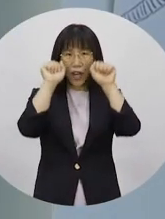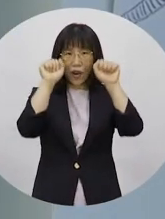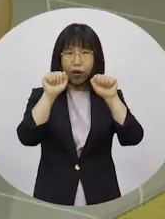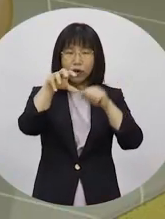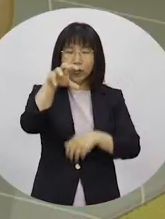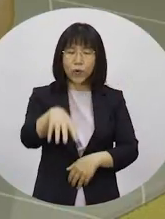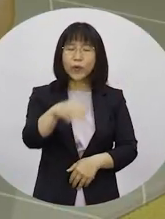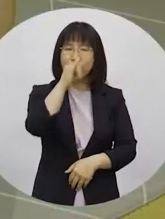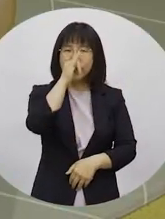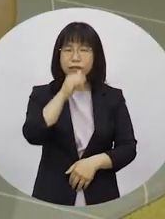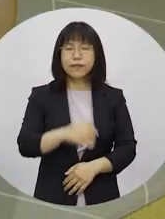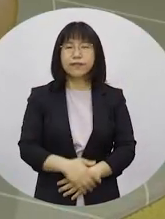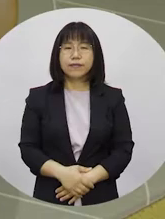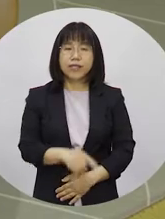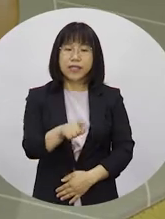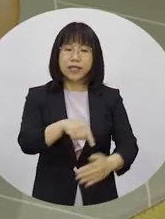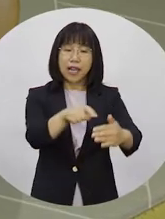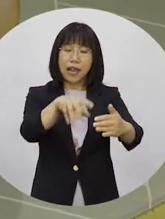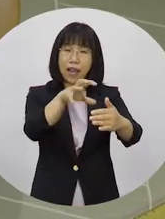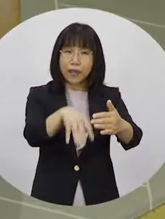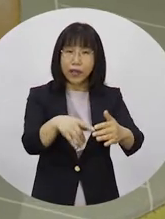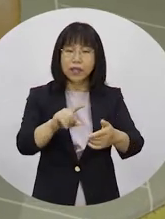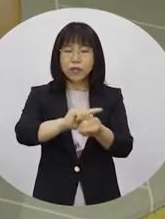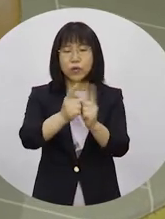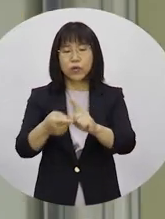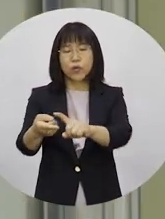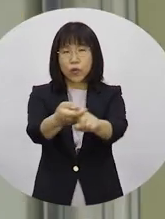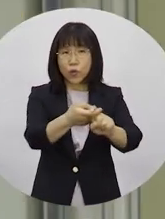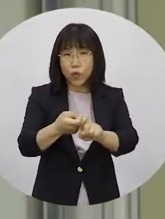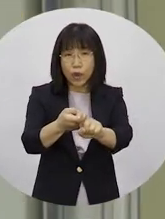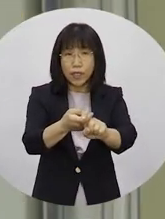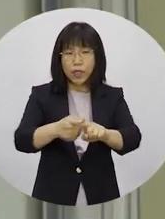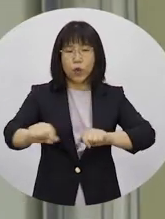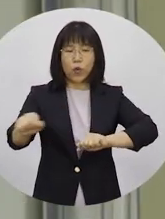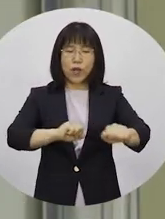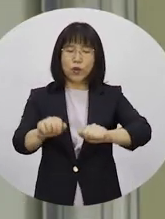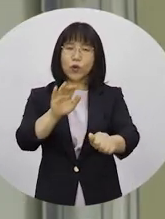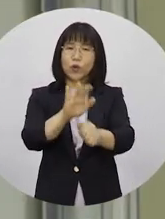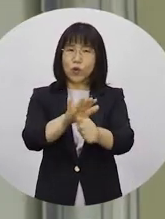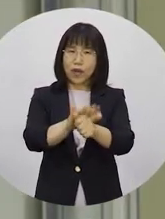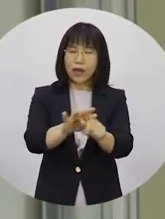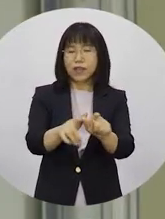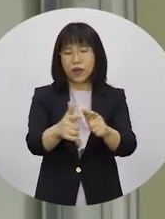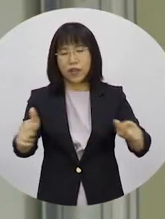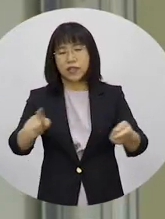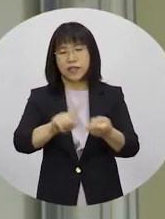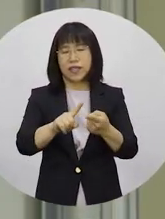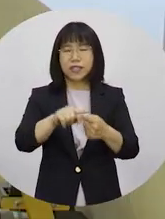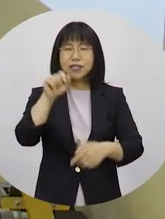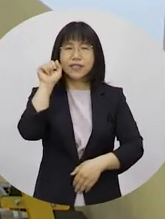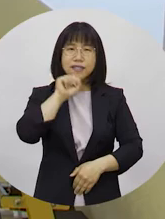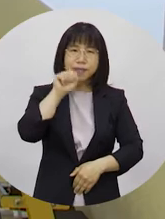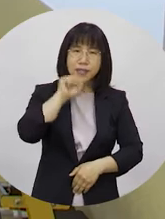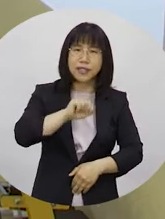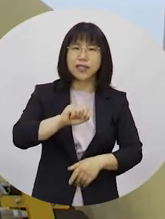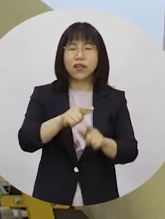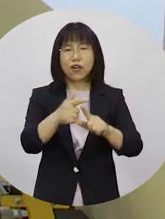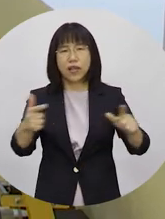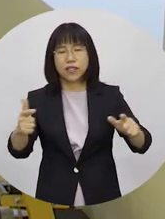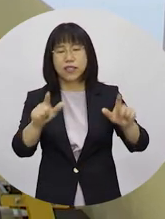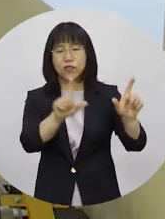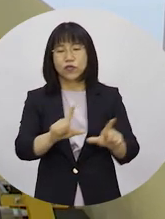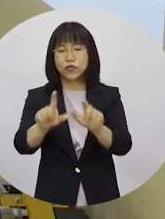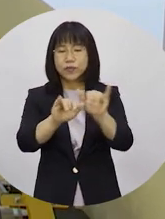함께 조성됐습니다. 특히 도서 관련 동아리 활동을 지원해 관심 분야 지식 정보 습득과 취미 개발은